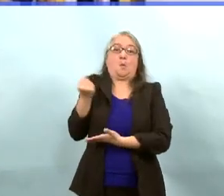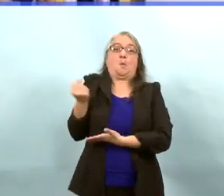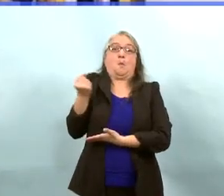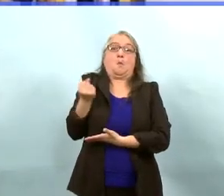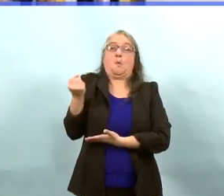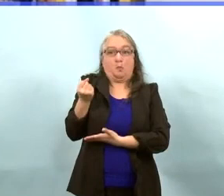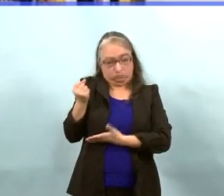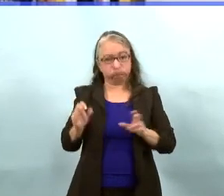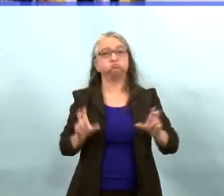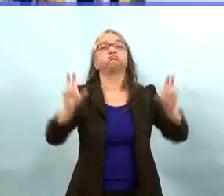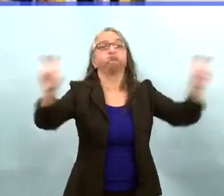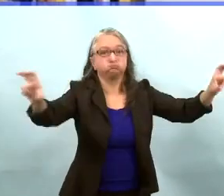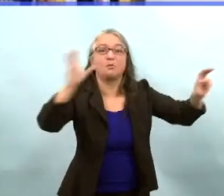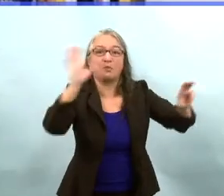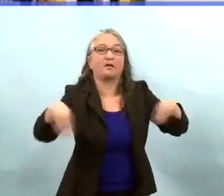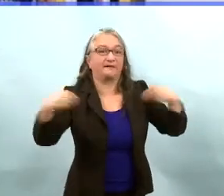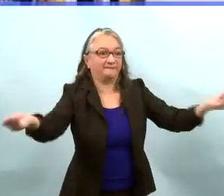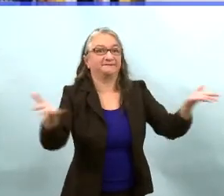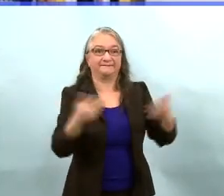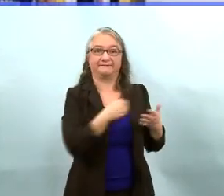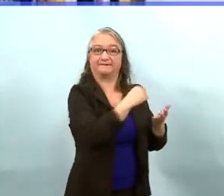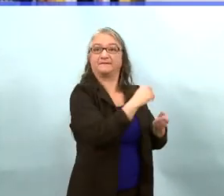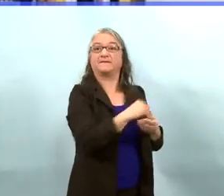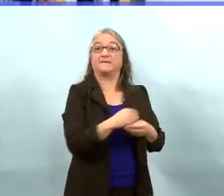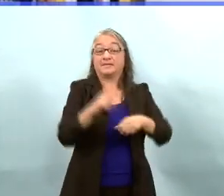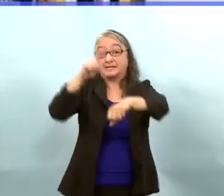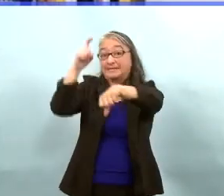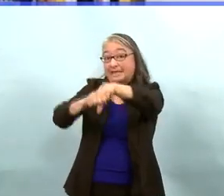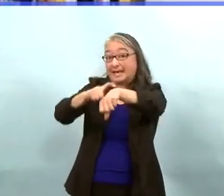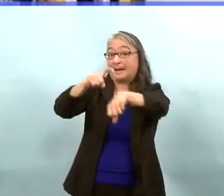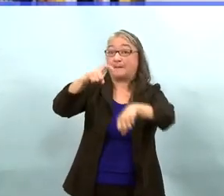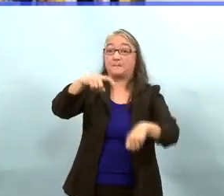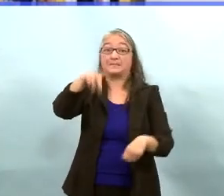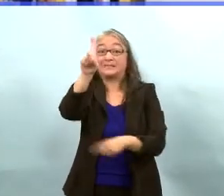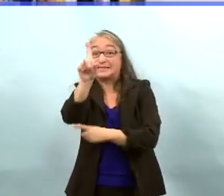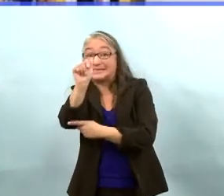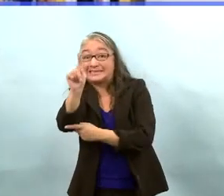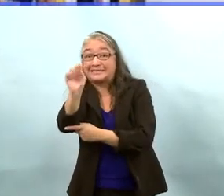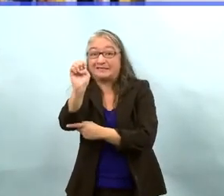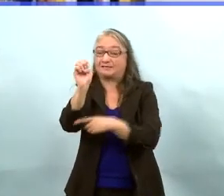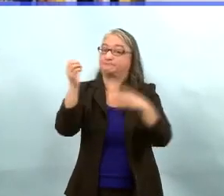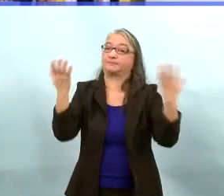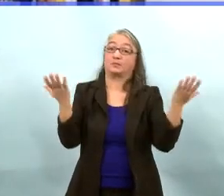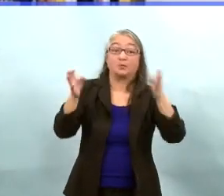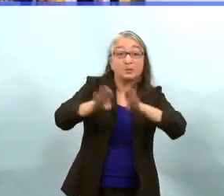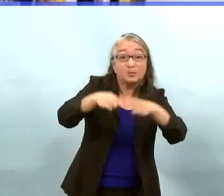malheureusement pas la capacité de partager avec vous les dates et les heures pour chaque clinique,